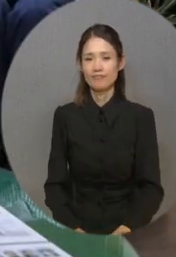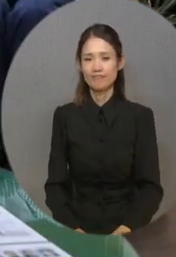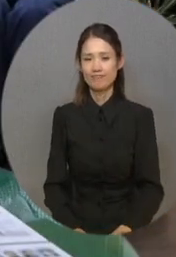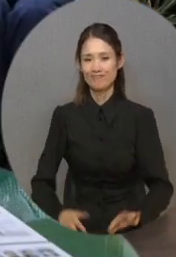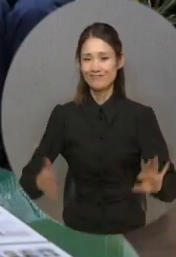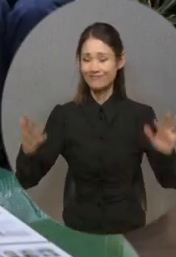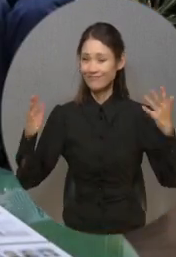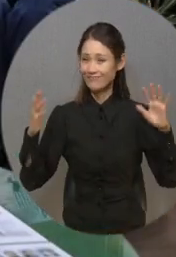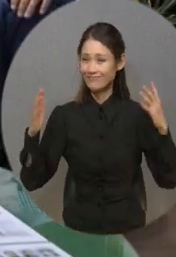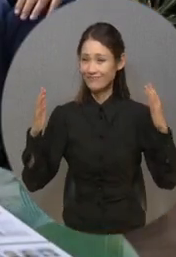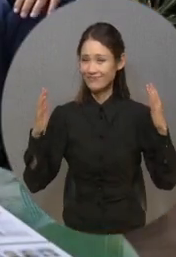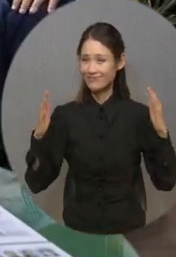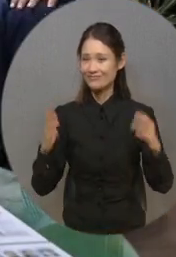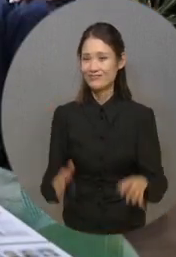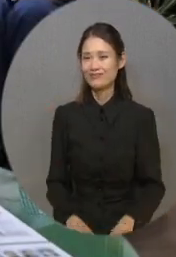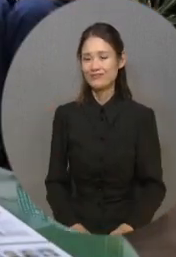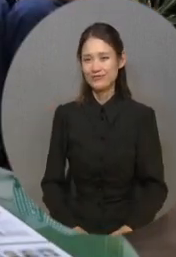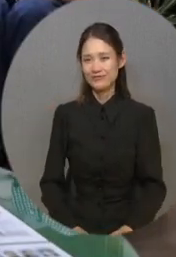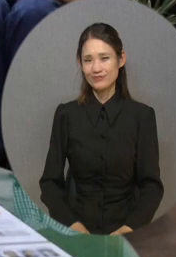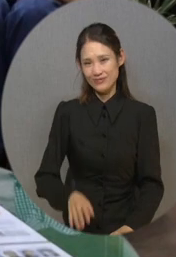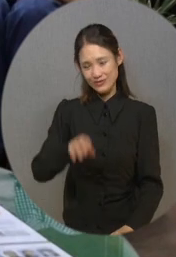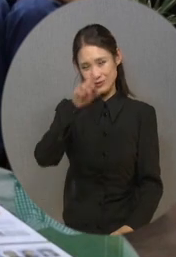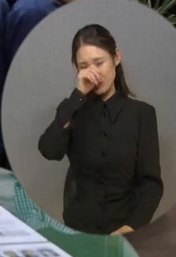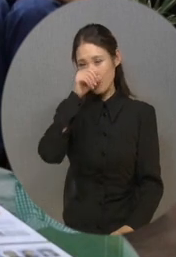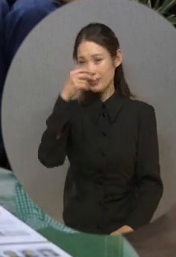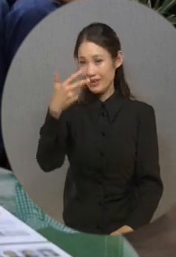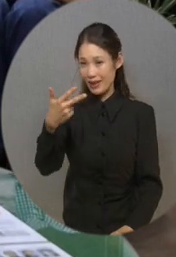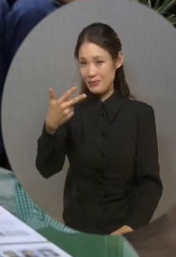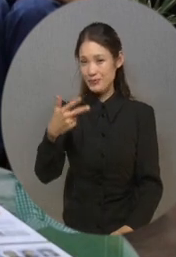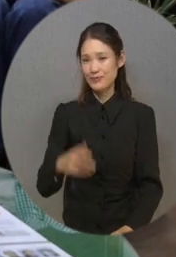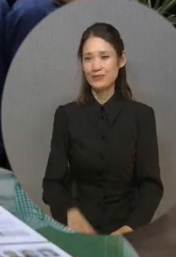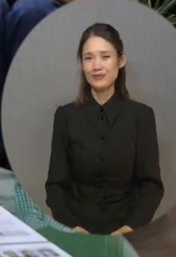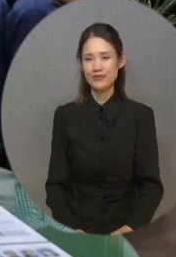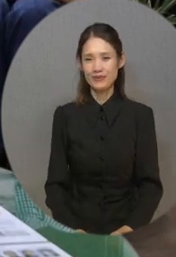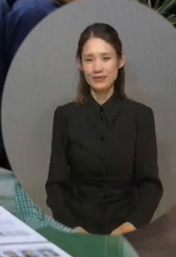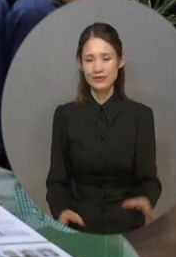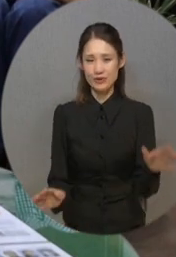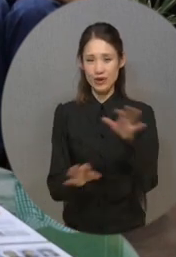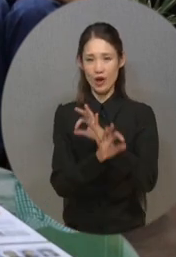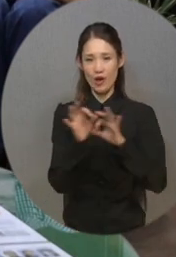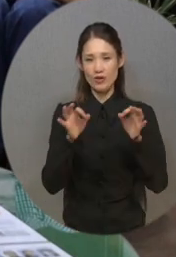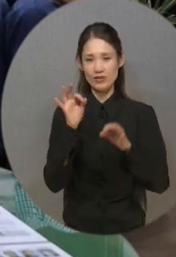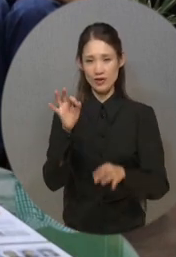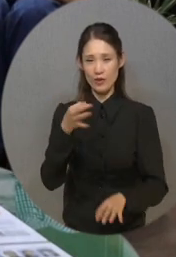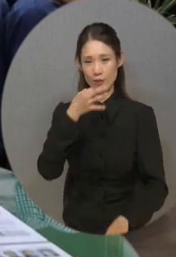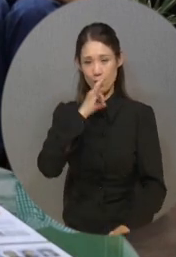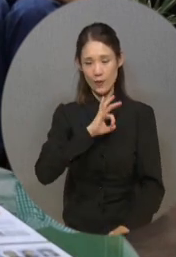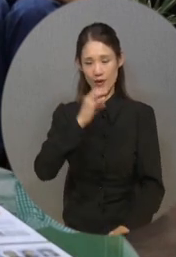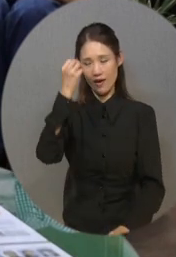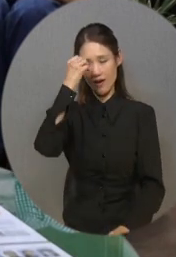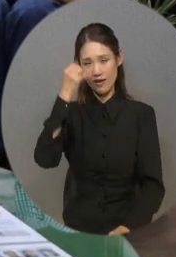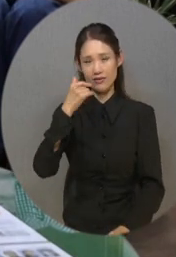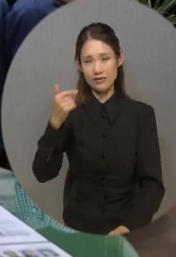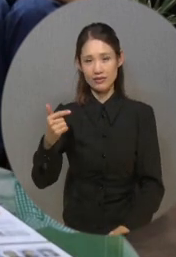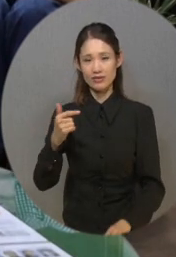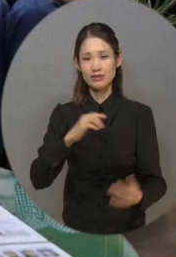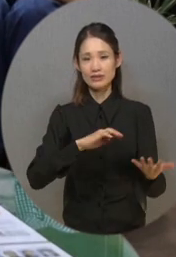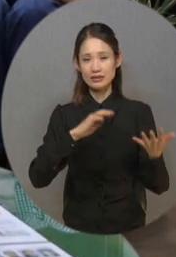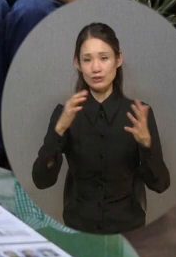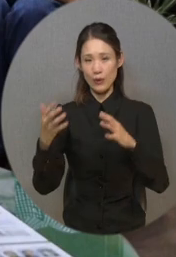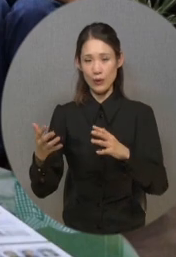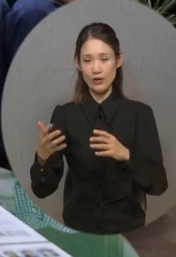응원해, 응원해. 루키 세븐인데요? 국내적으로 봐서도 그 경제적 효과가 엄청나게 크고 글로벌하게